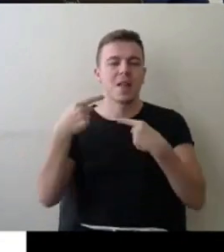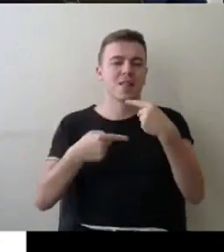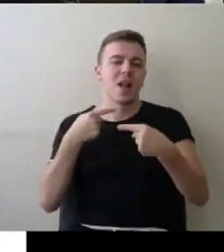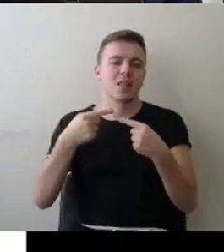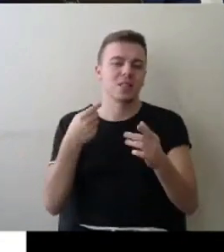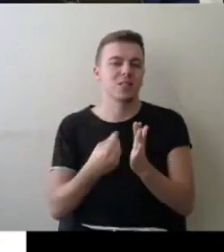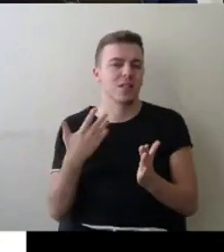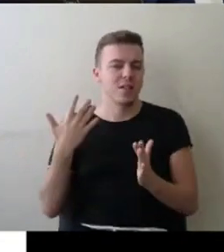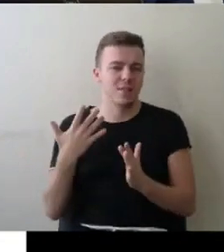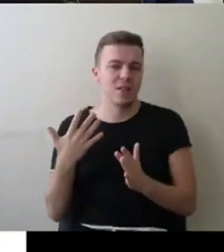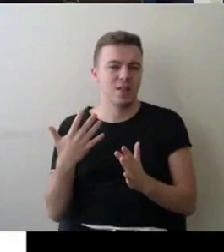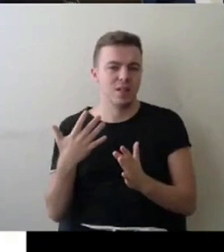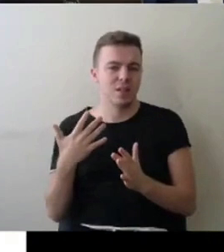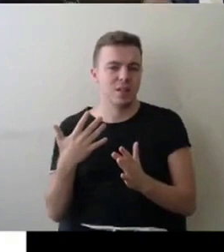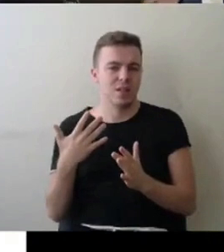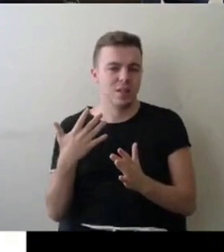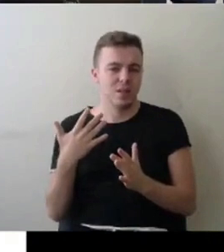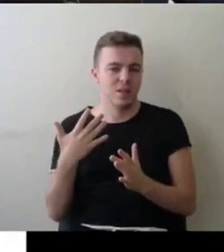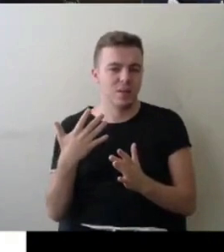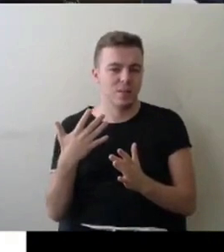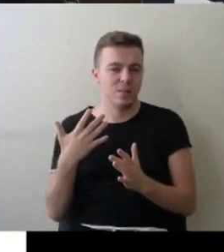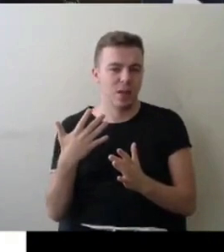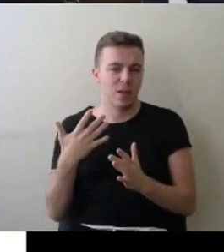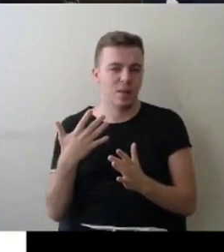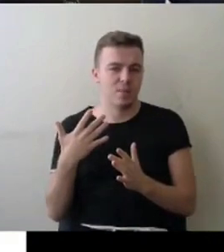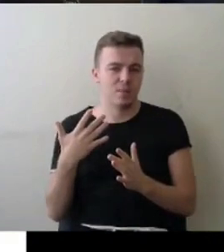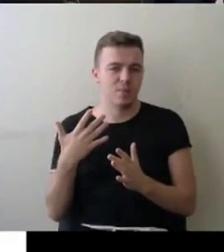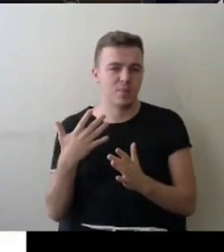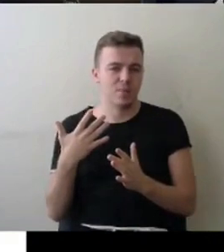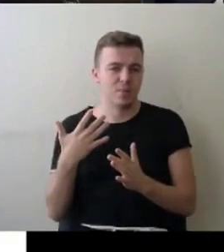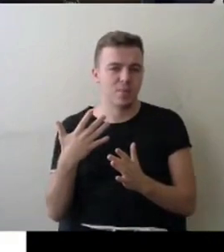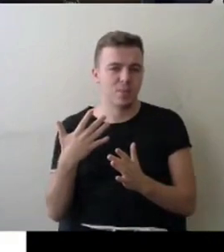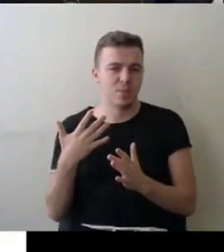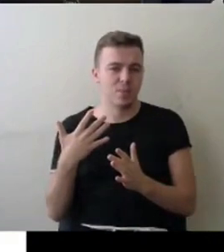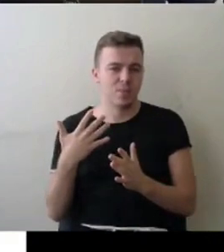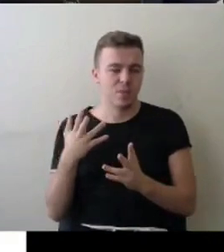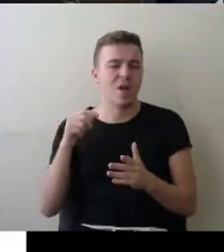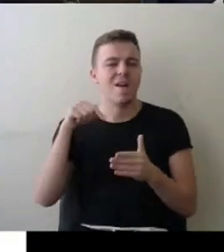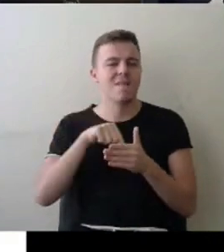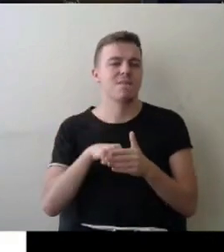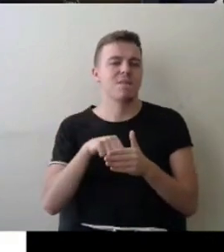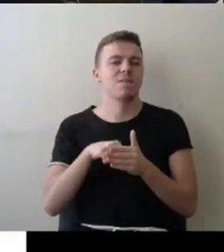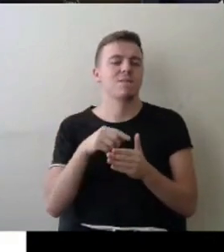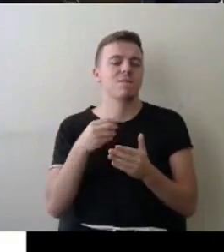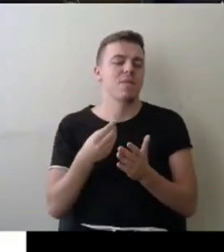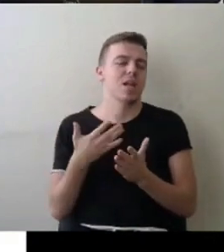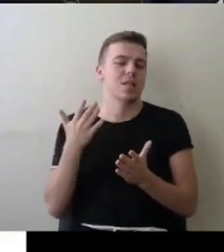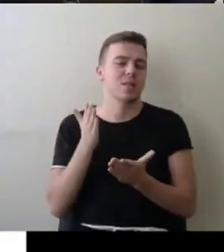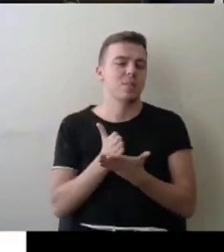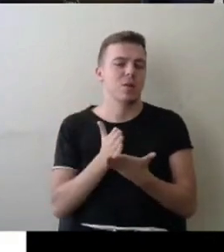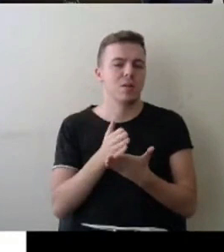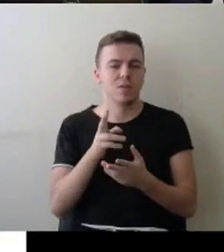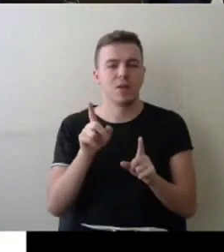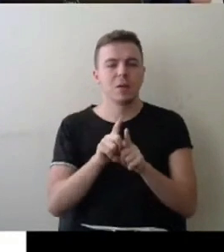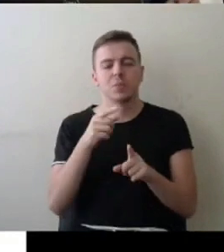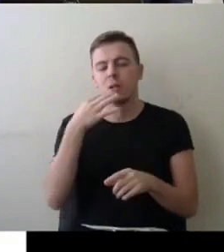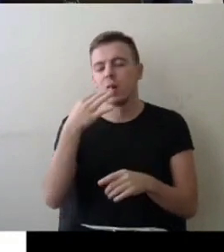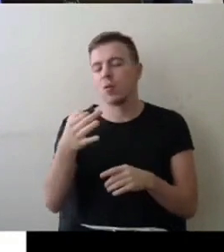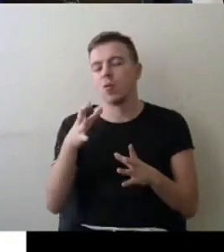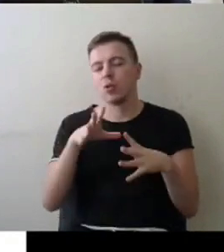kaip tokia, sakau, per se, vertybė iš savęs, ne? Ir sako, kaip šeima yra valstybės ir